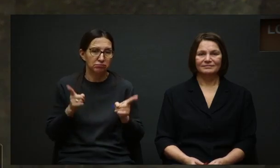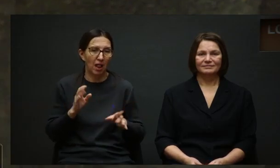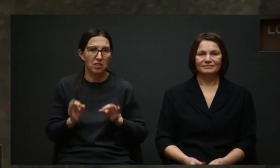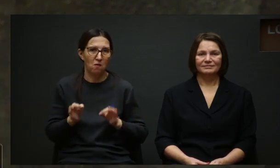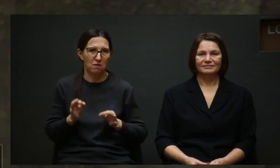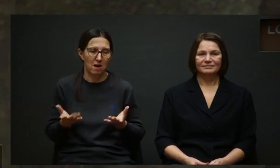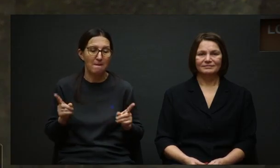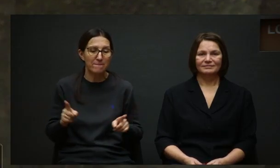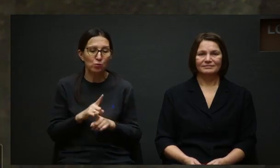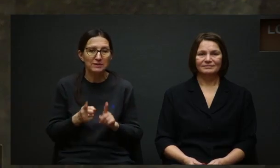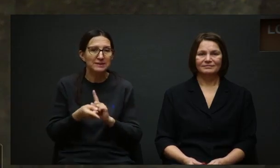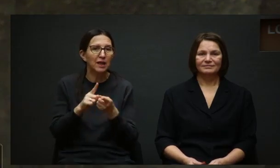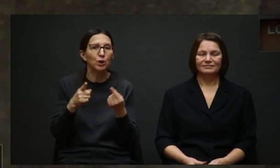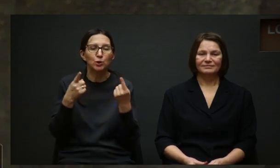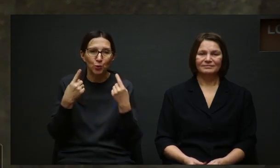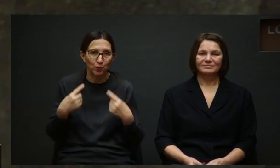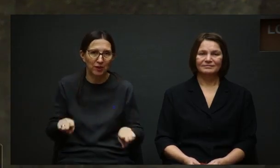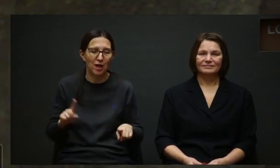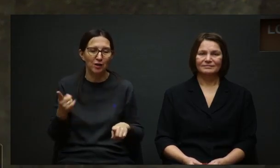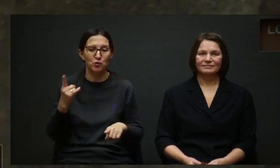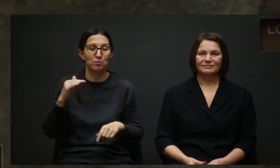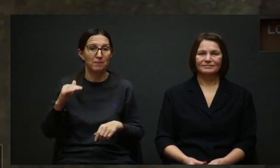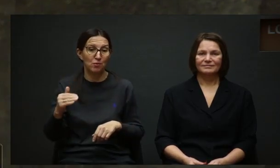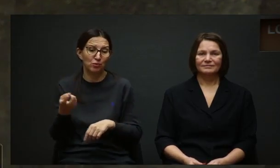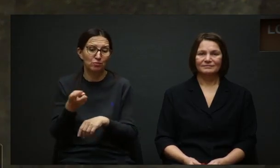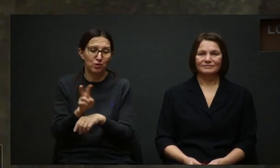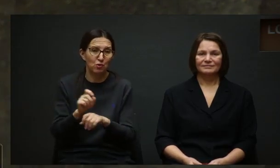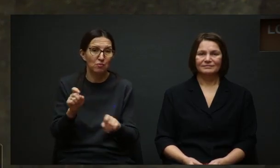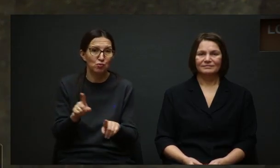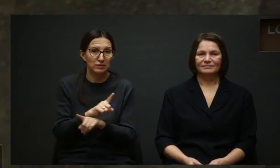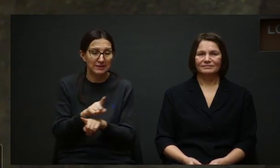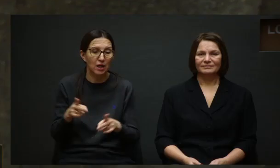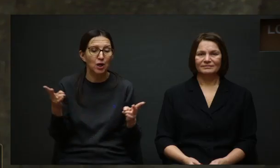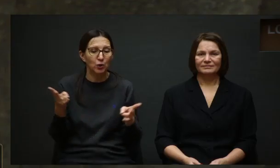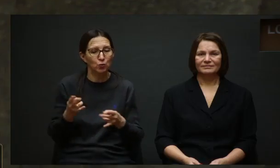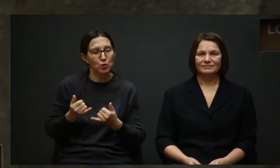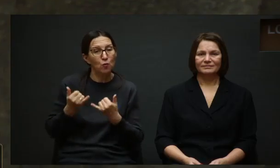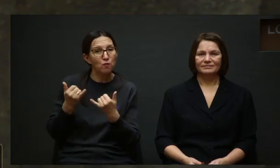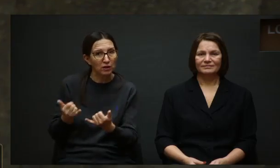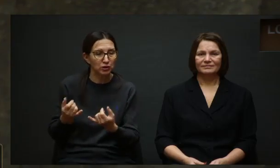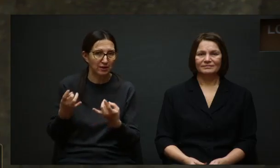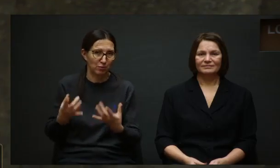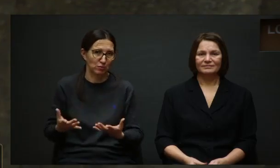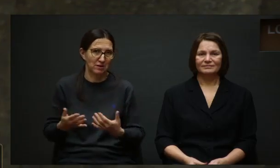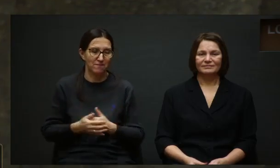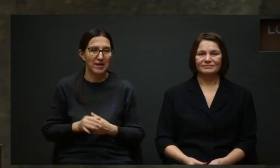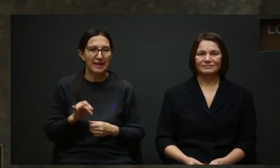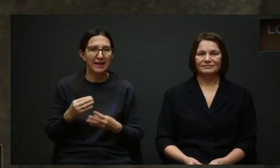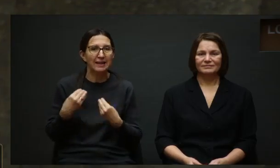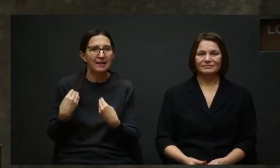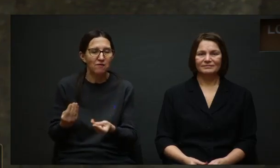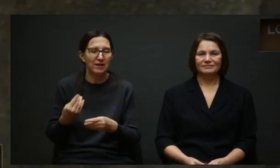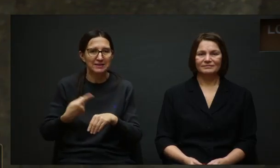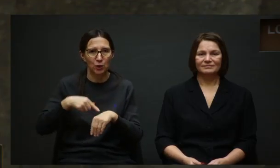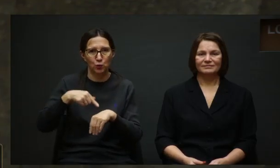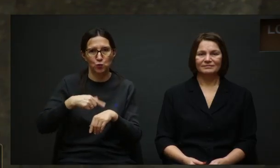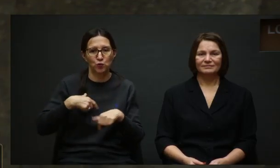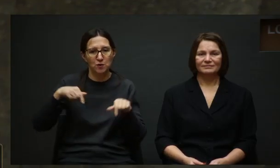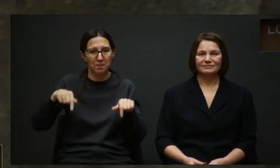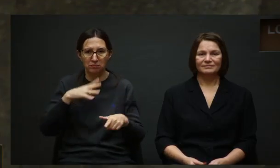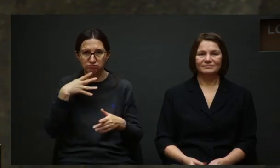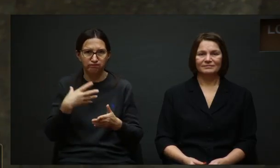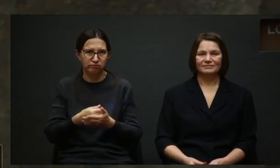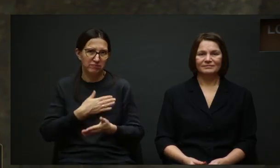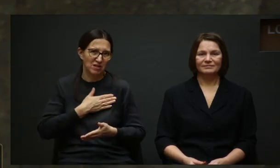норма, музеи другие. И для того, чтобы ребенок пришел в музей, его нужно уважать просто. И давать его чувствовать себя здесь